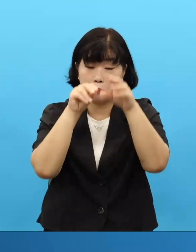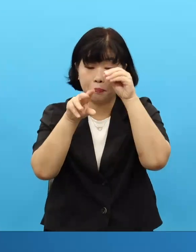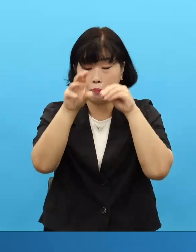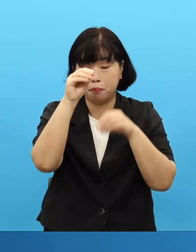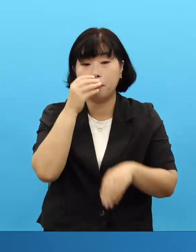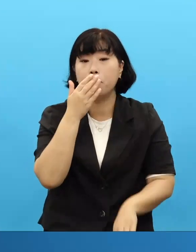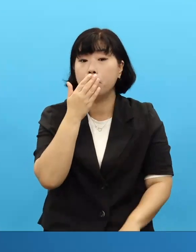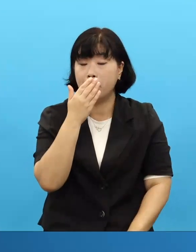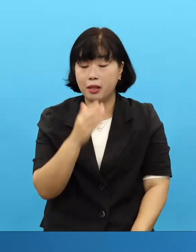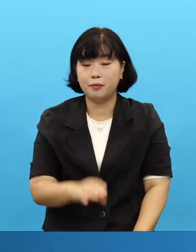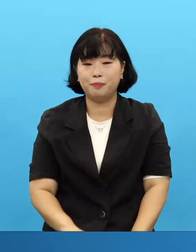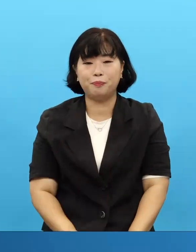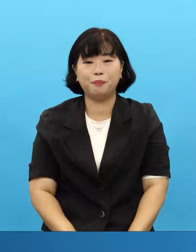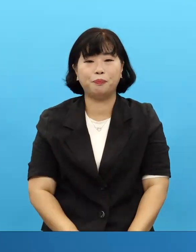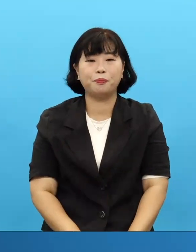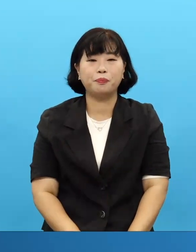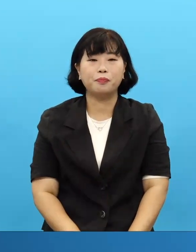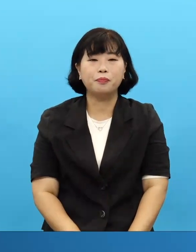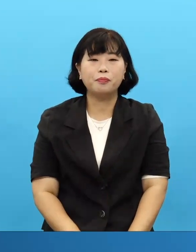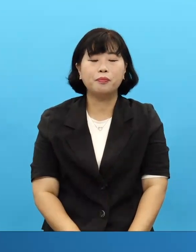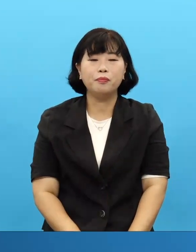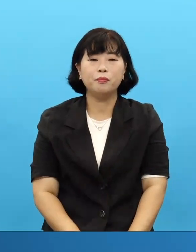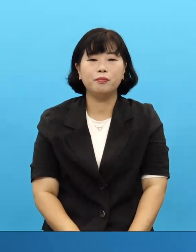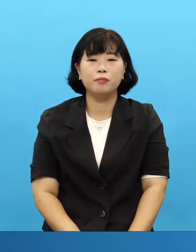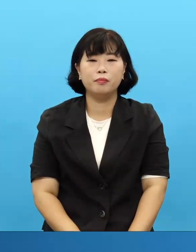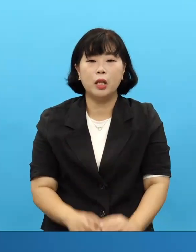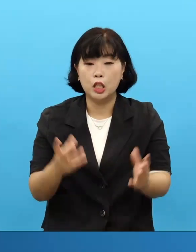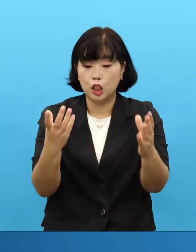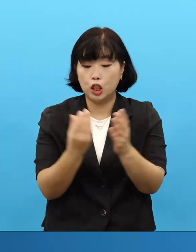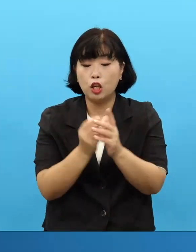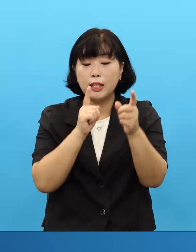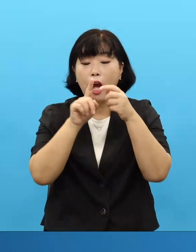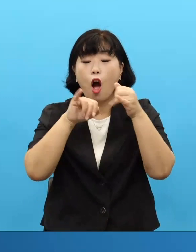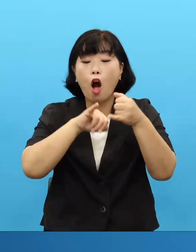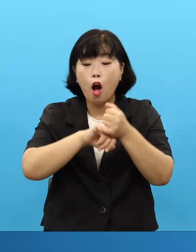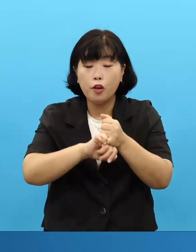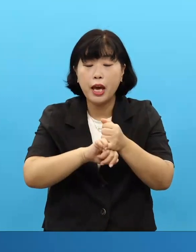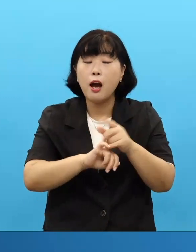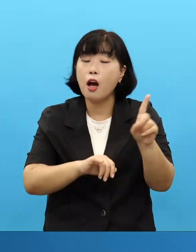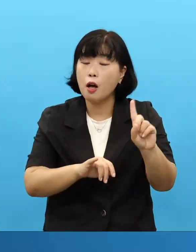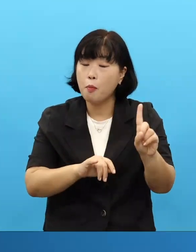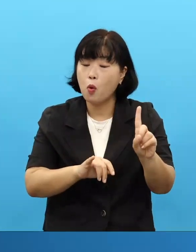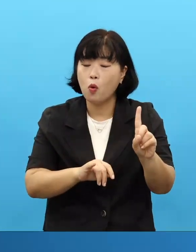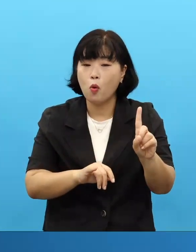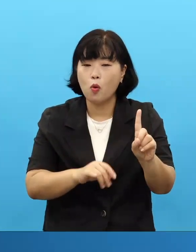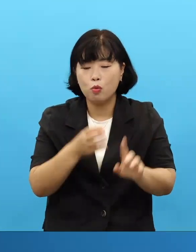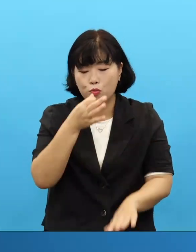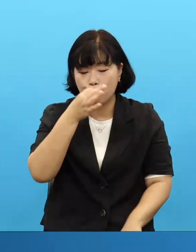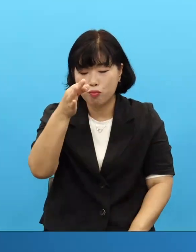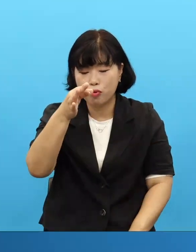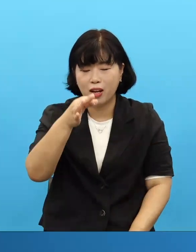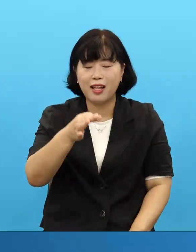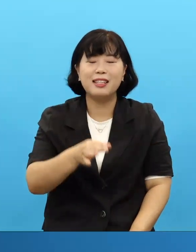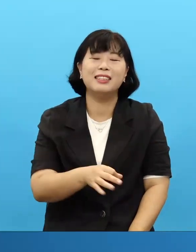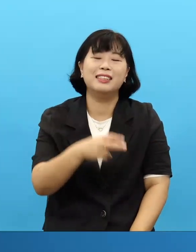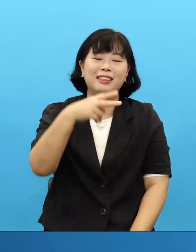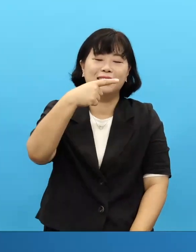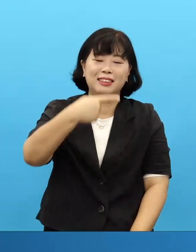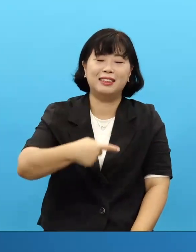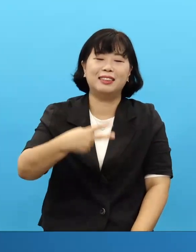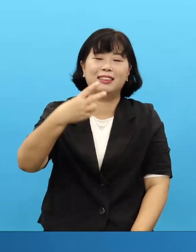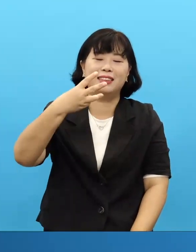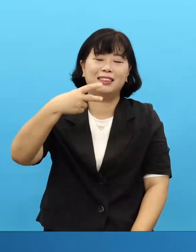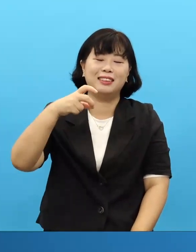언약. And that is the absolute covenant. 이걸 보고 우리는 드림이라고 합니다. We call this